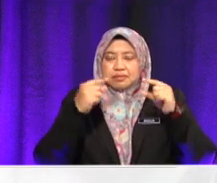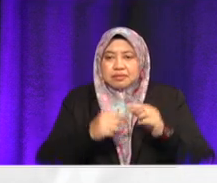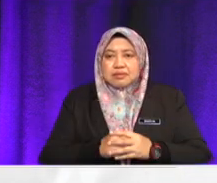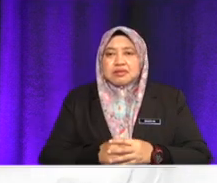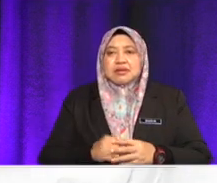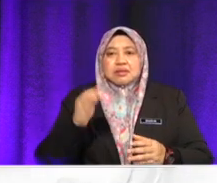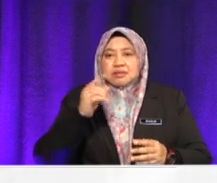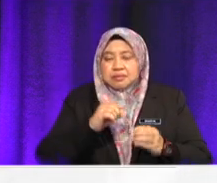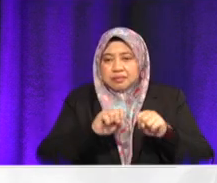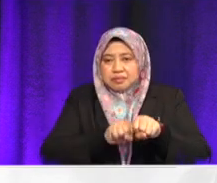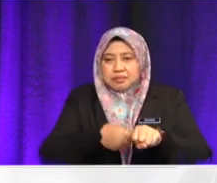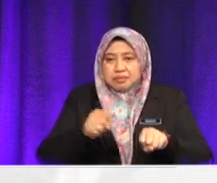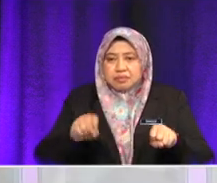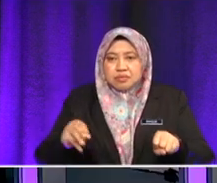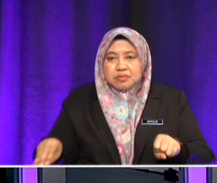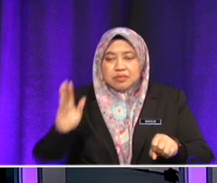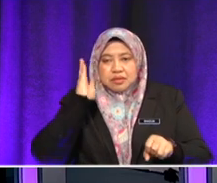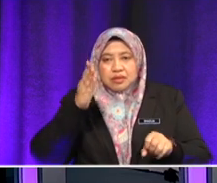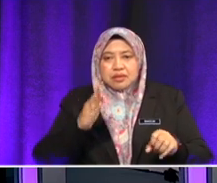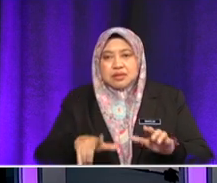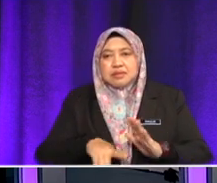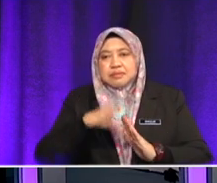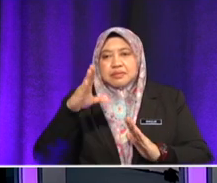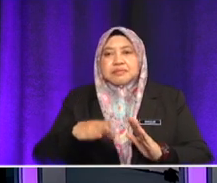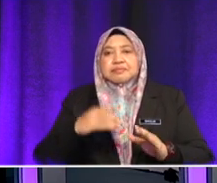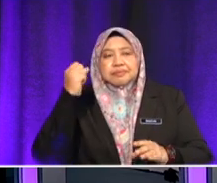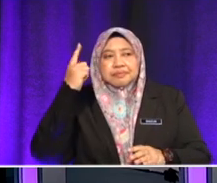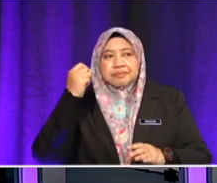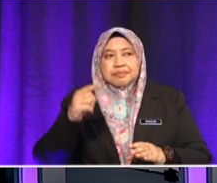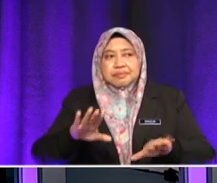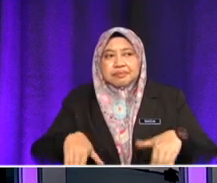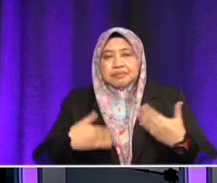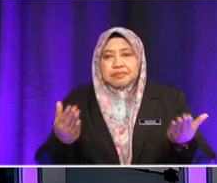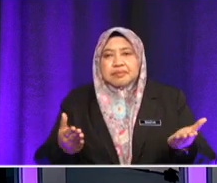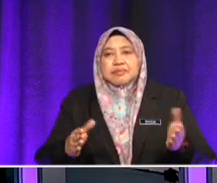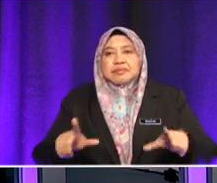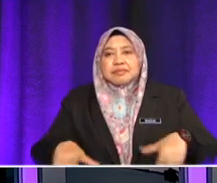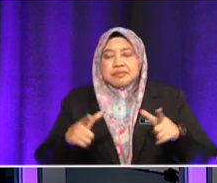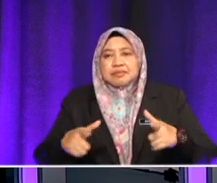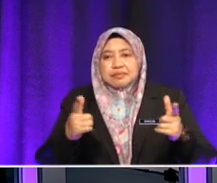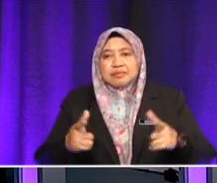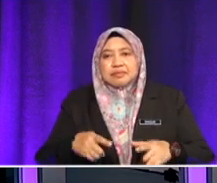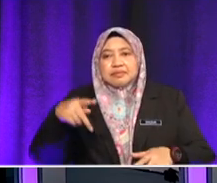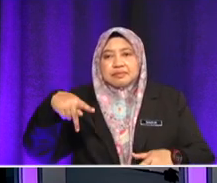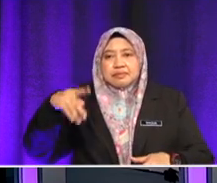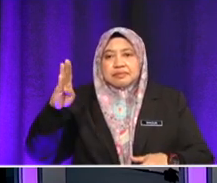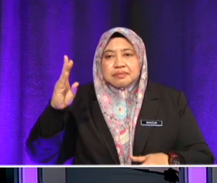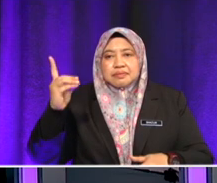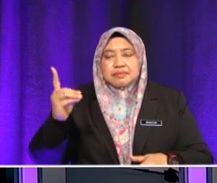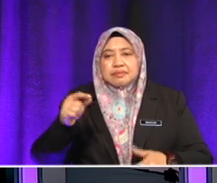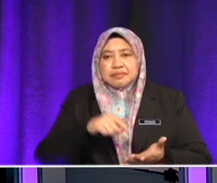akan lebih paham Oke jadi Baiklah seterusnya Bagaimana hendak melaksanakan PBB